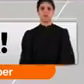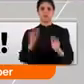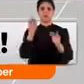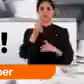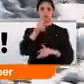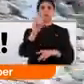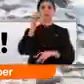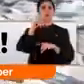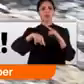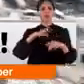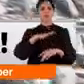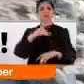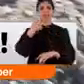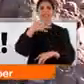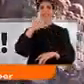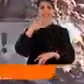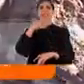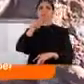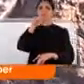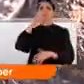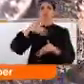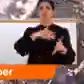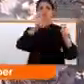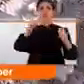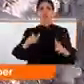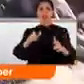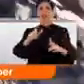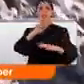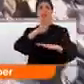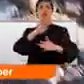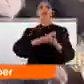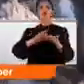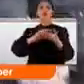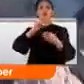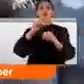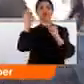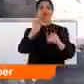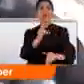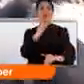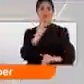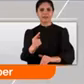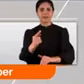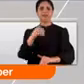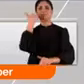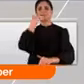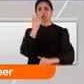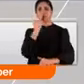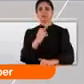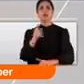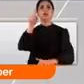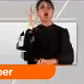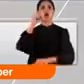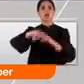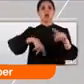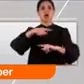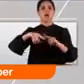Hazine arabaya. Dere ıslahı diye kazdılar, Ankara Büyükşehir Belediyesi'ne ait iş makineleriyle hazine aradılar. Şehir belediyesi yazılı canım, başka